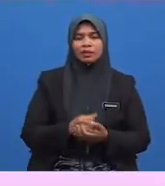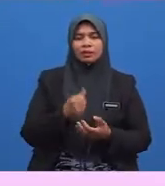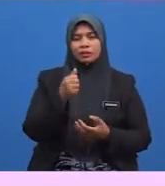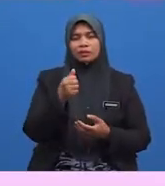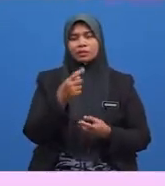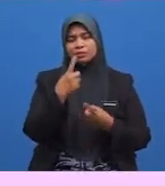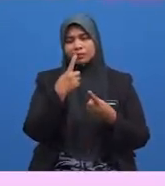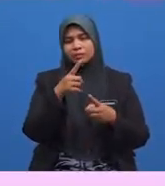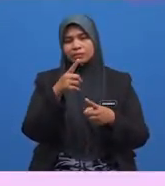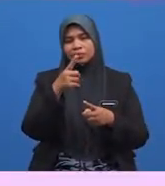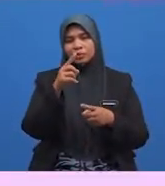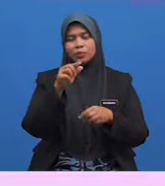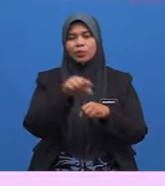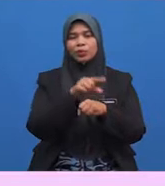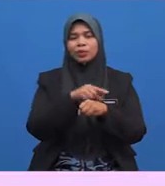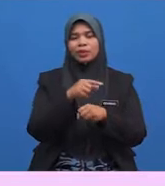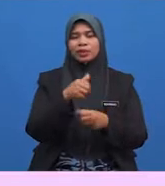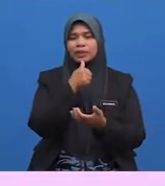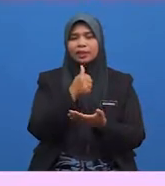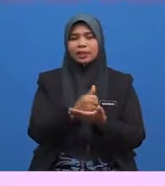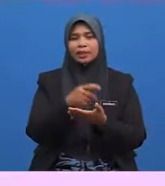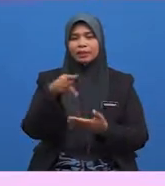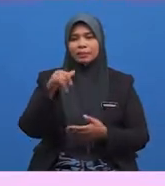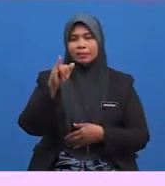untuk menggunakan nilai pi